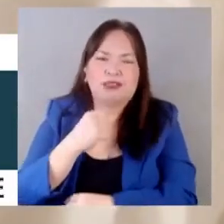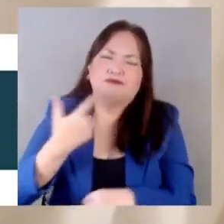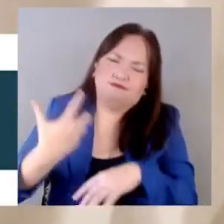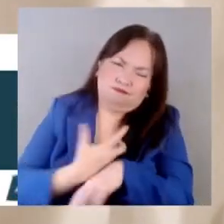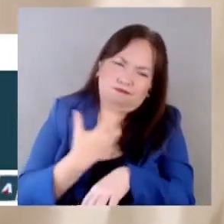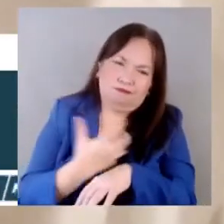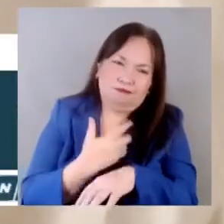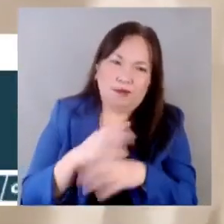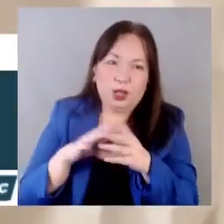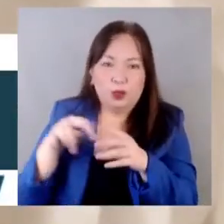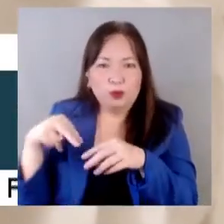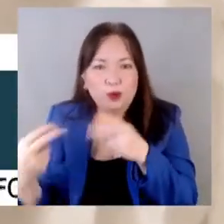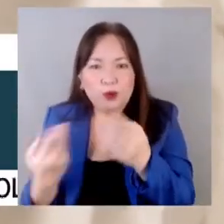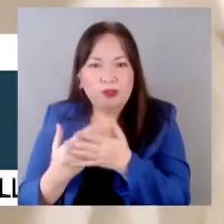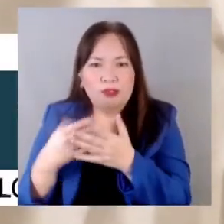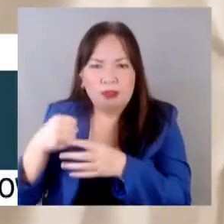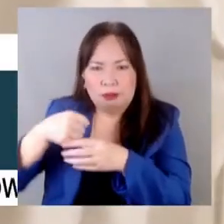saka